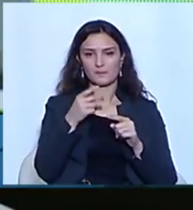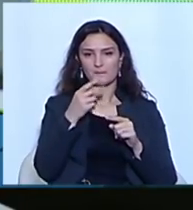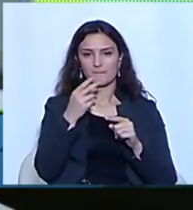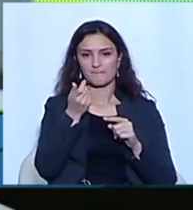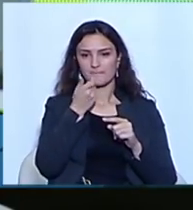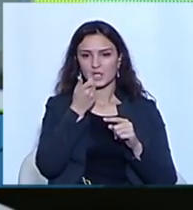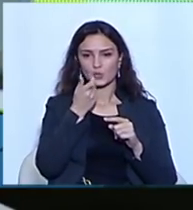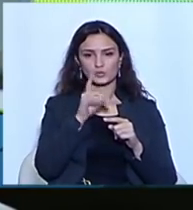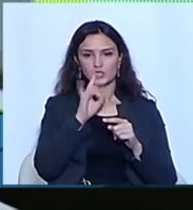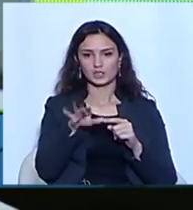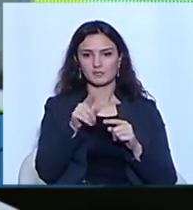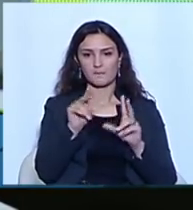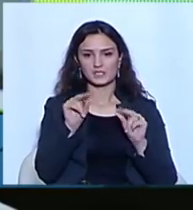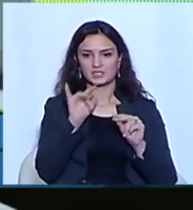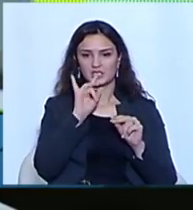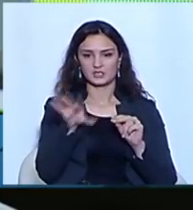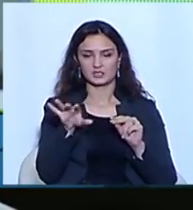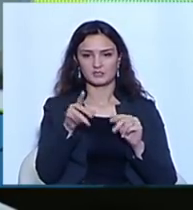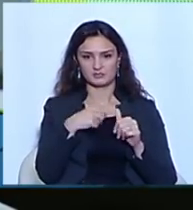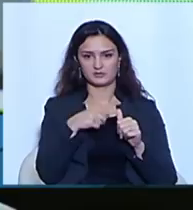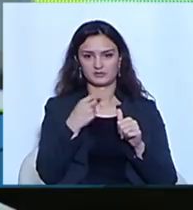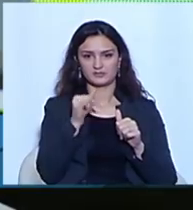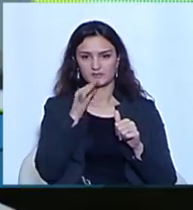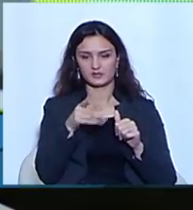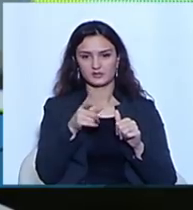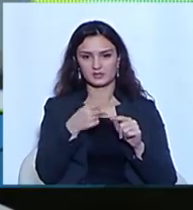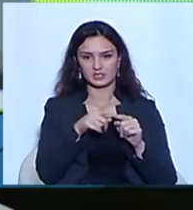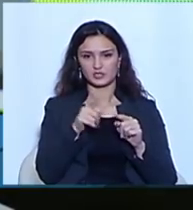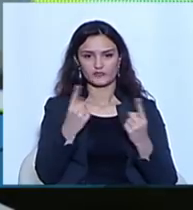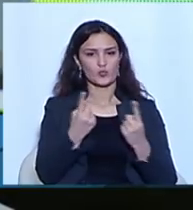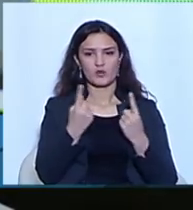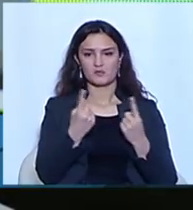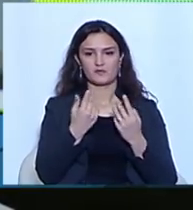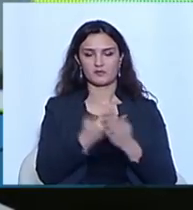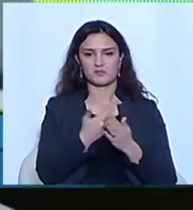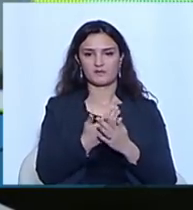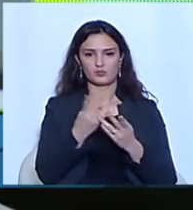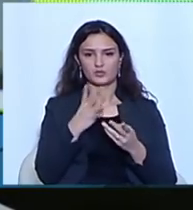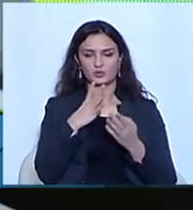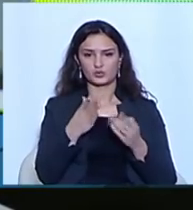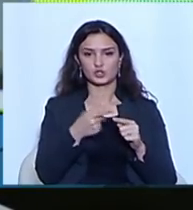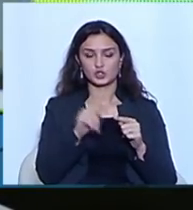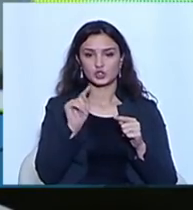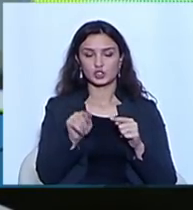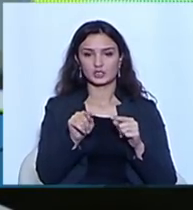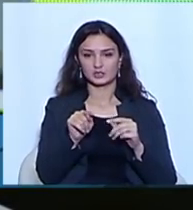არ მოწევ, მაგალითად ბედნიერი ვერ იქნები. დიახ. და ეს ჩვეულებრივი ამბავი უნდა იყოს, რომ შენ